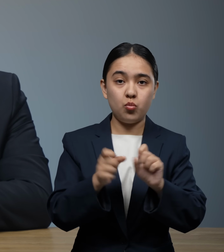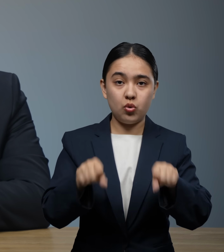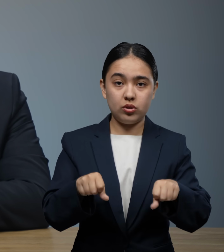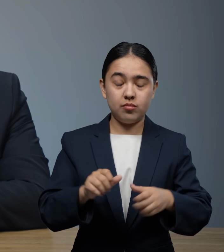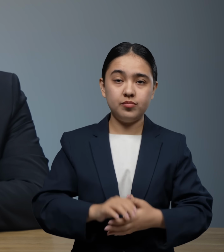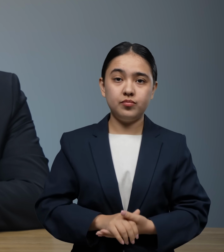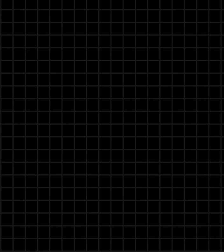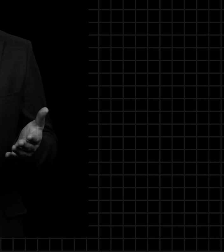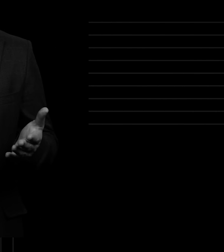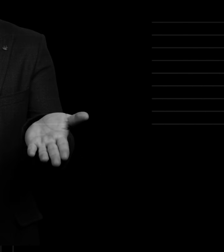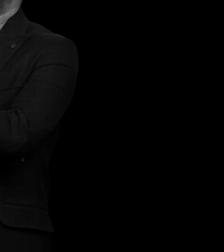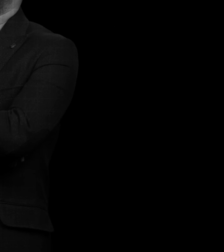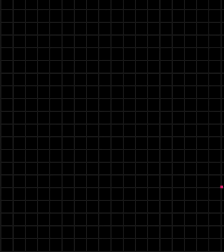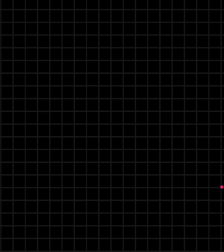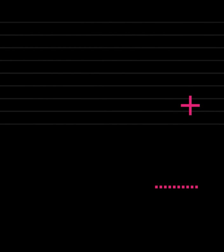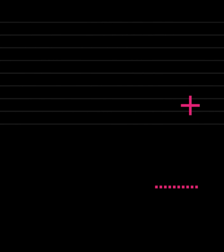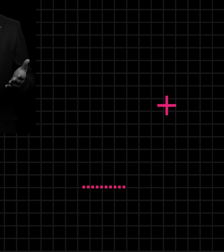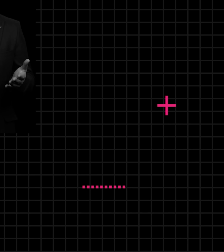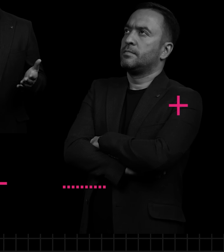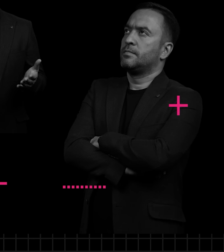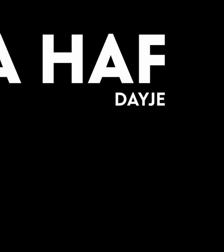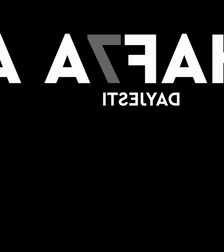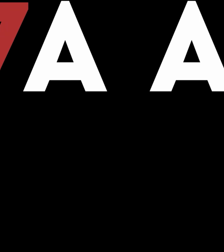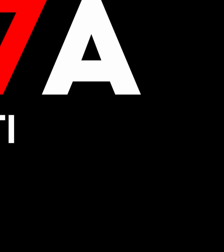omilga aylanishi mumkin.